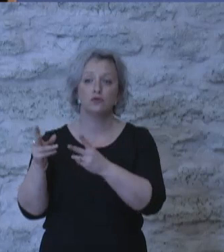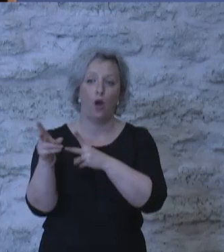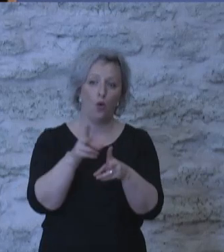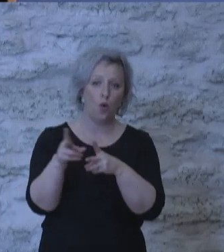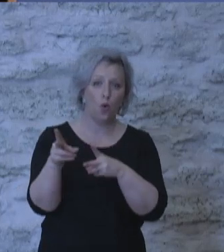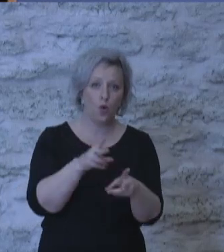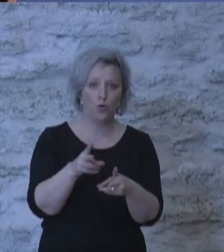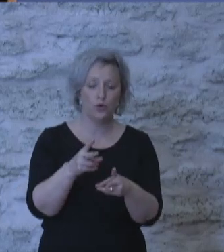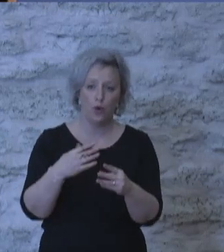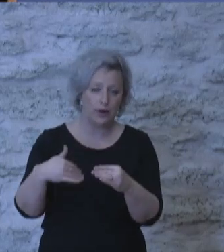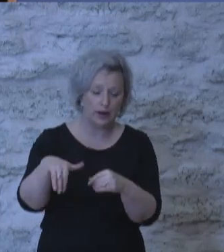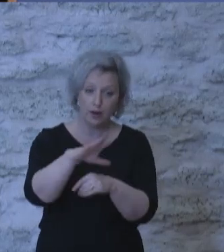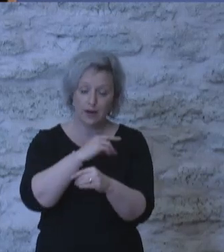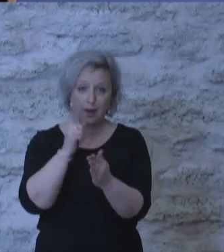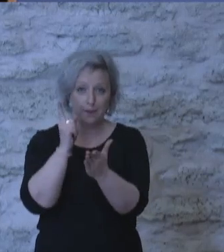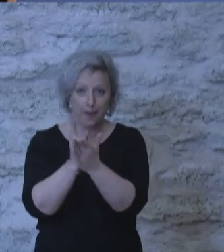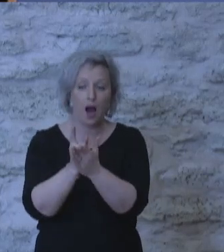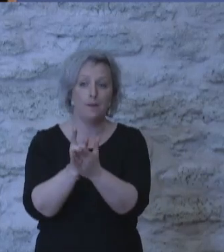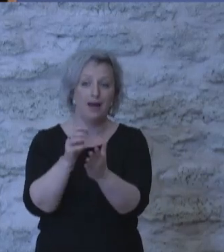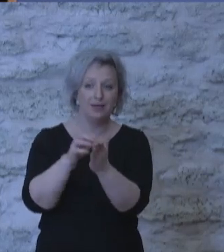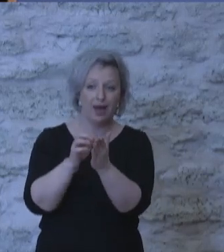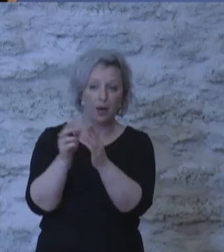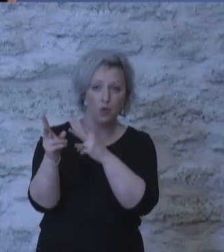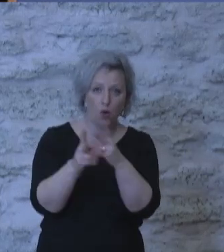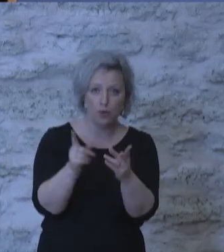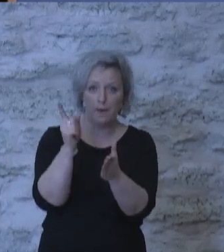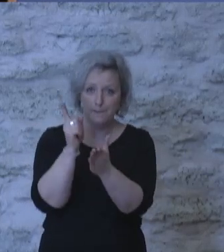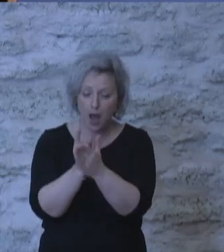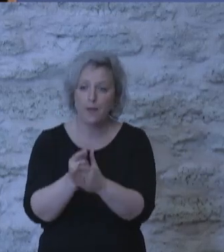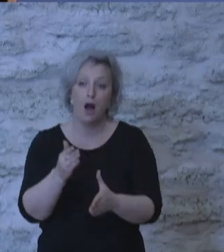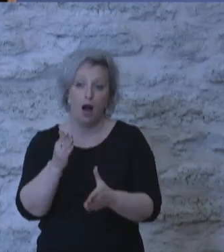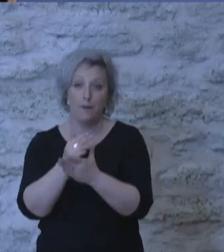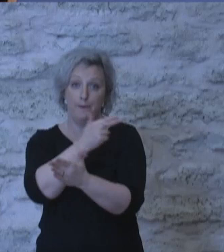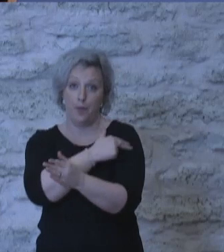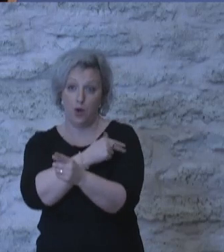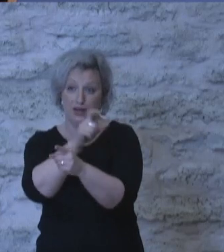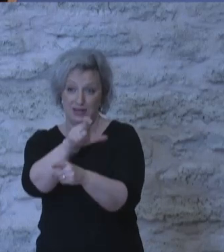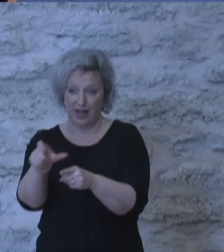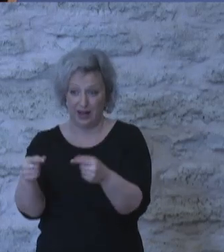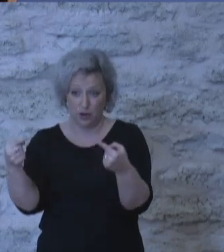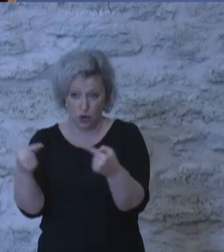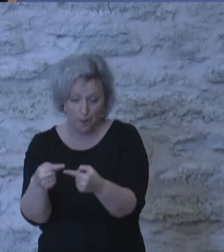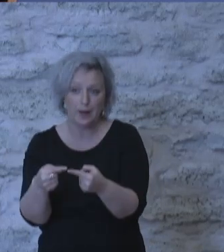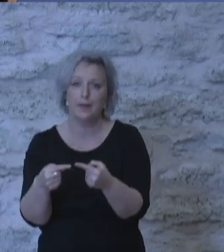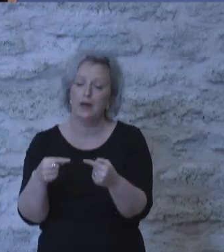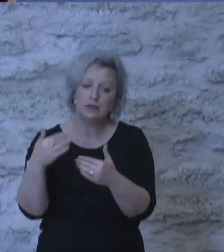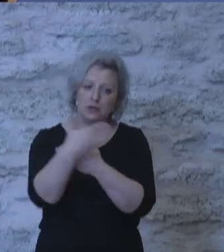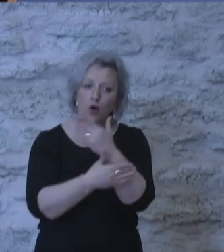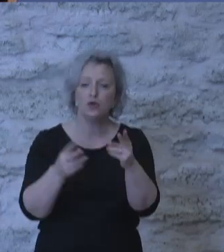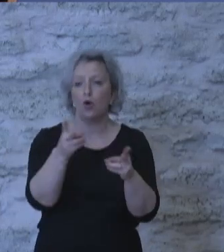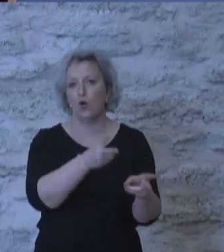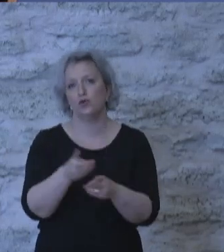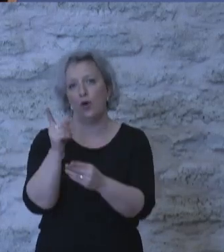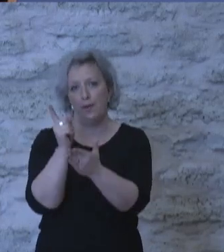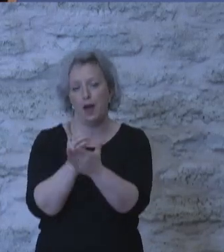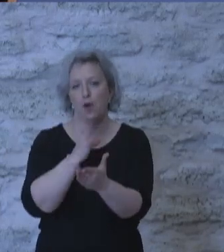noh, kõik see, mis peab sobima abipolitseinikuks olemisse, kõik see toimub. Nii nagu tava päraselt. Siin ei ole mingid järeleandmisi tehtud.